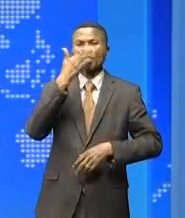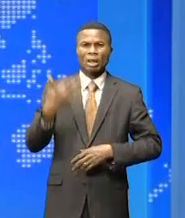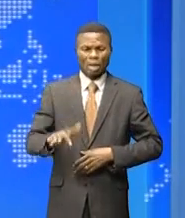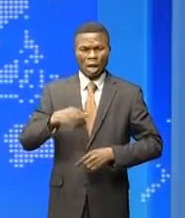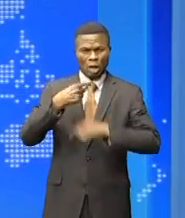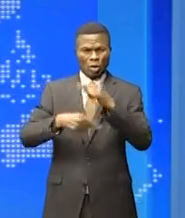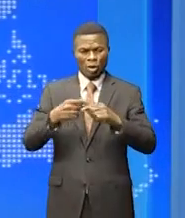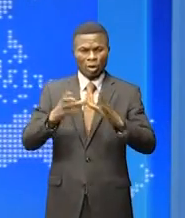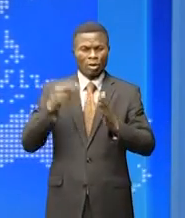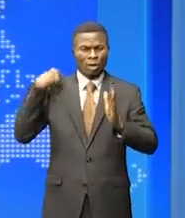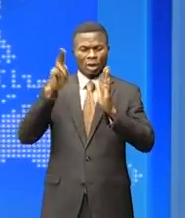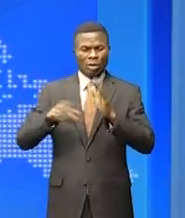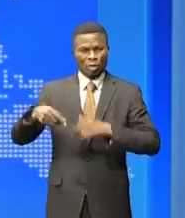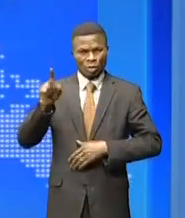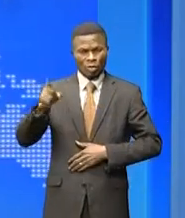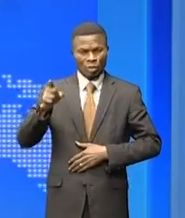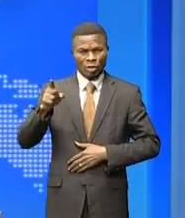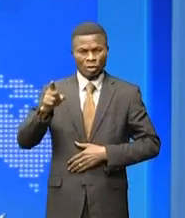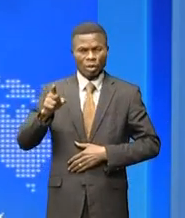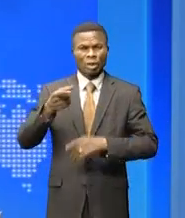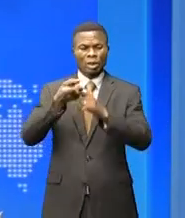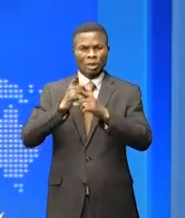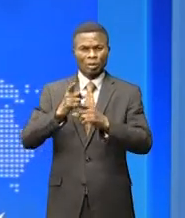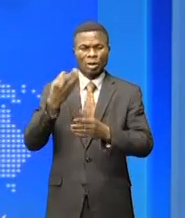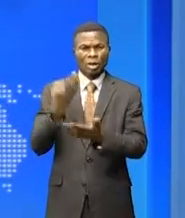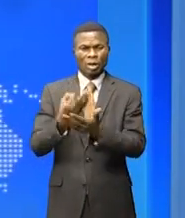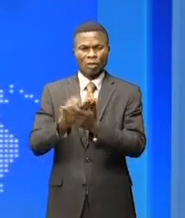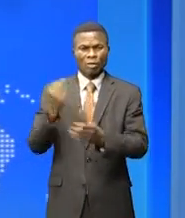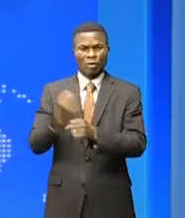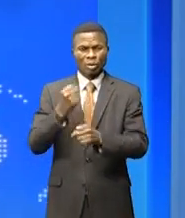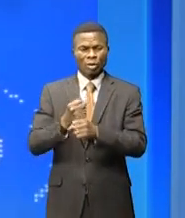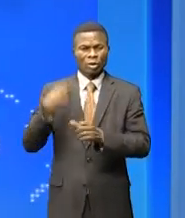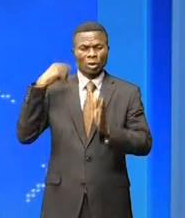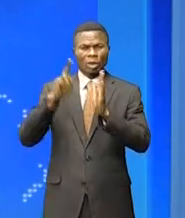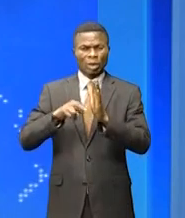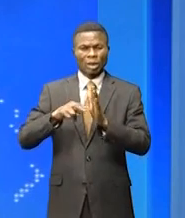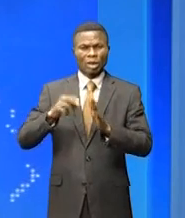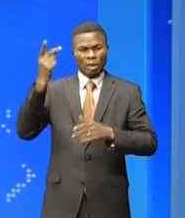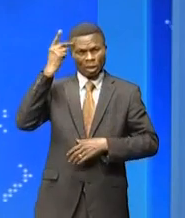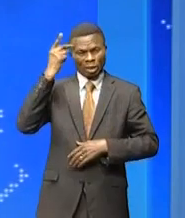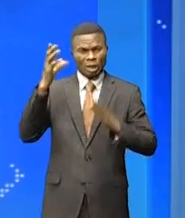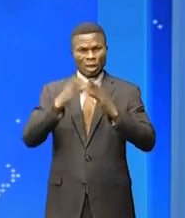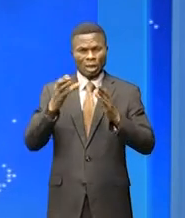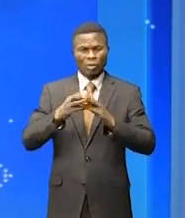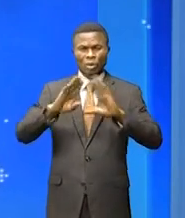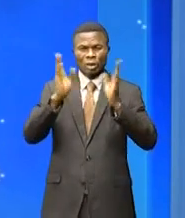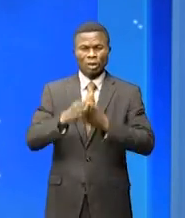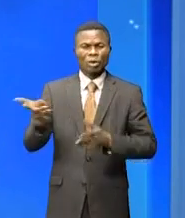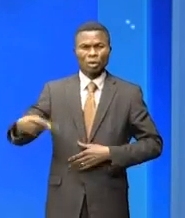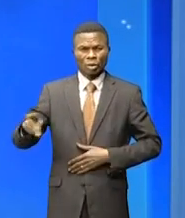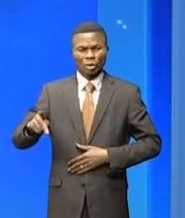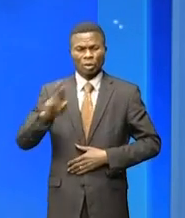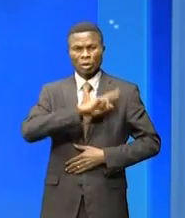donné par le gouverneur de cette province, fruit du fonds d'investissement du gouvernement central et à toutes les provinces de